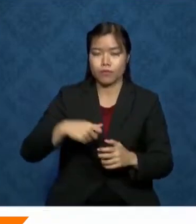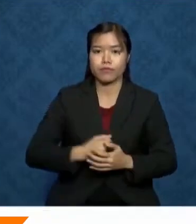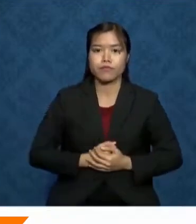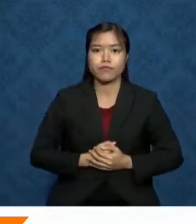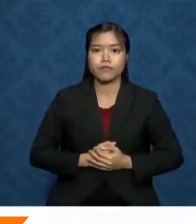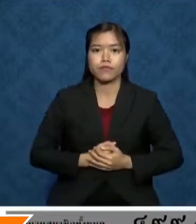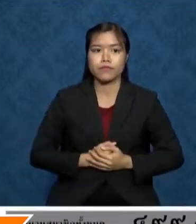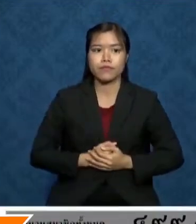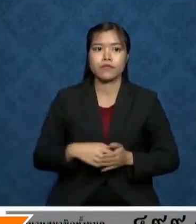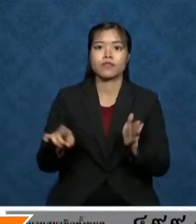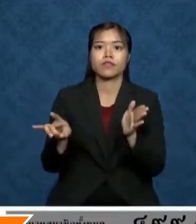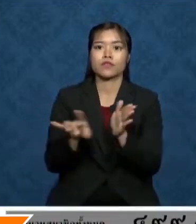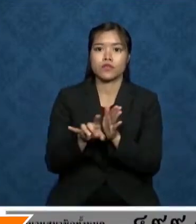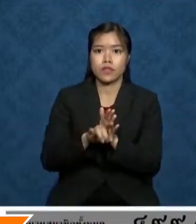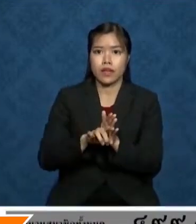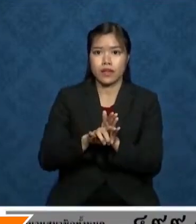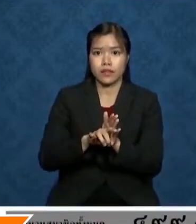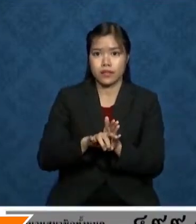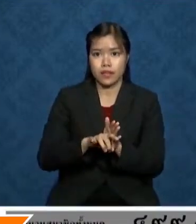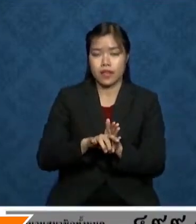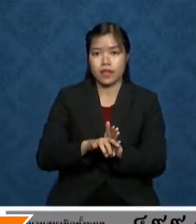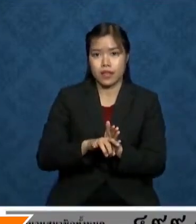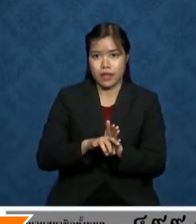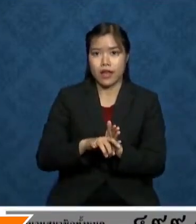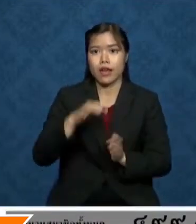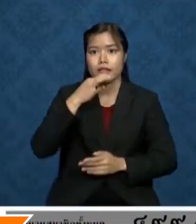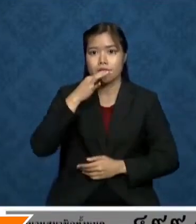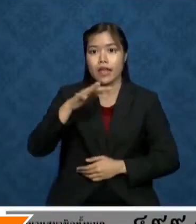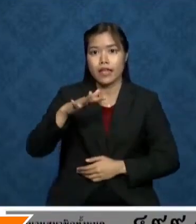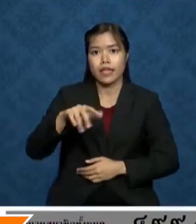ครับ ขออิาตครั เทีนทะเล 20 ครั